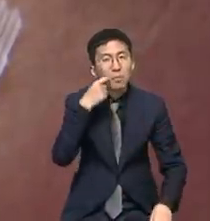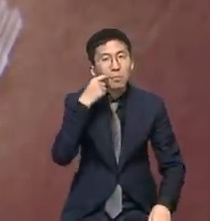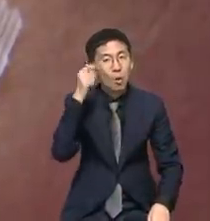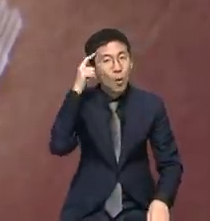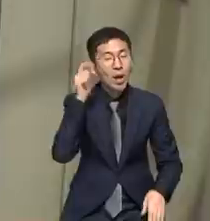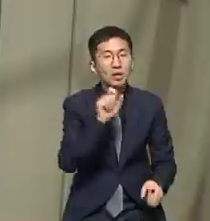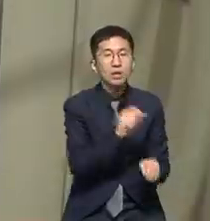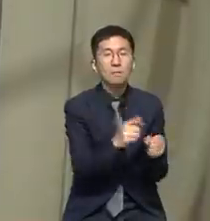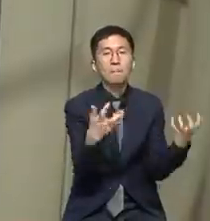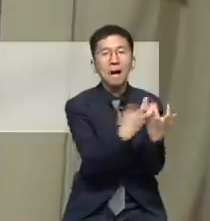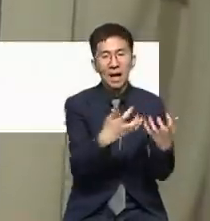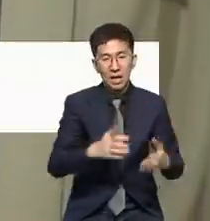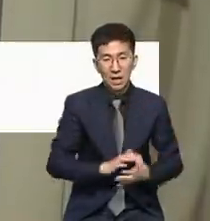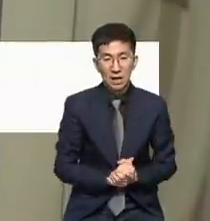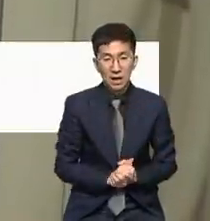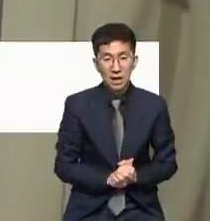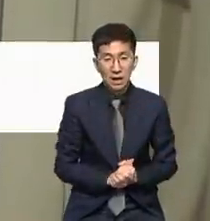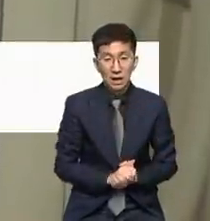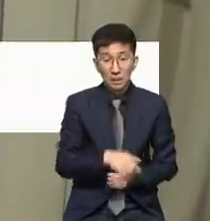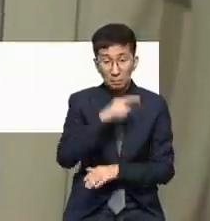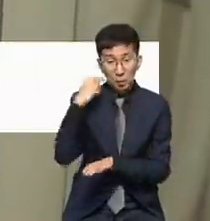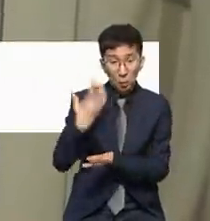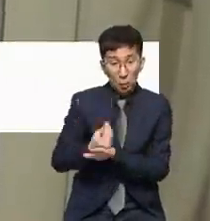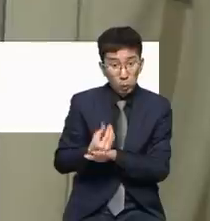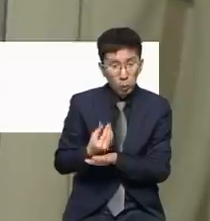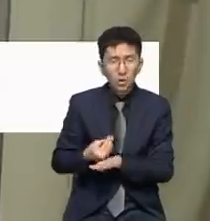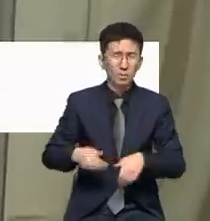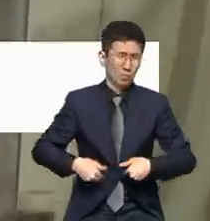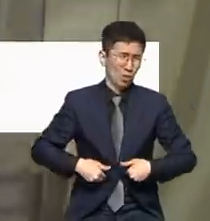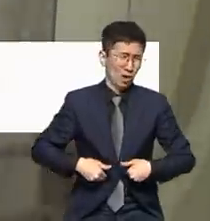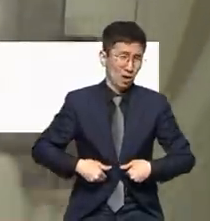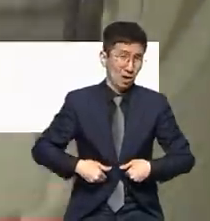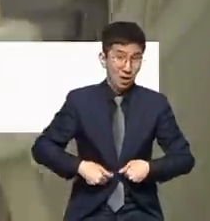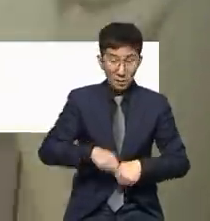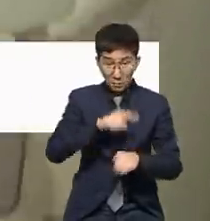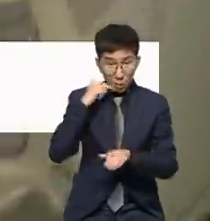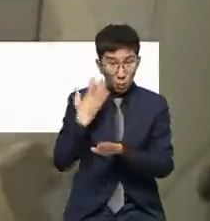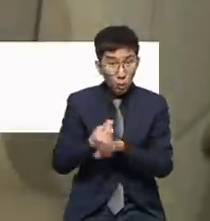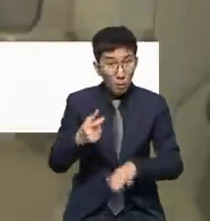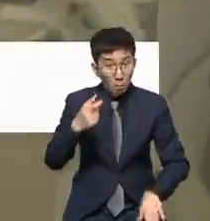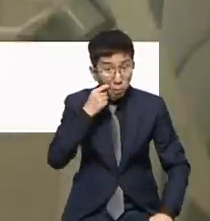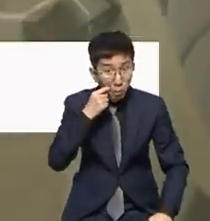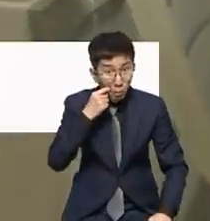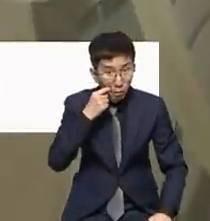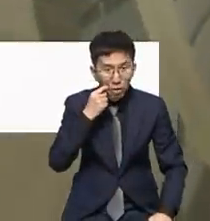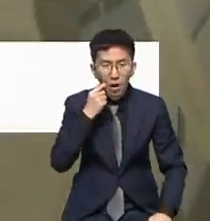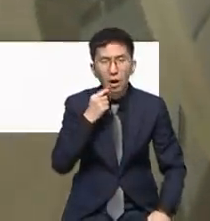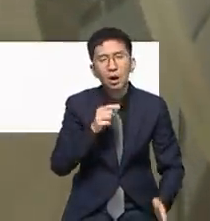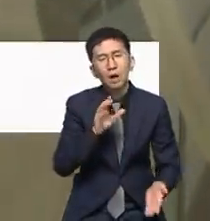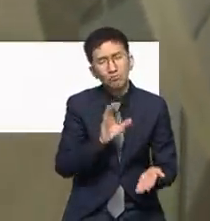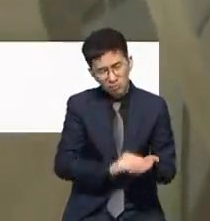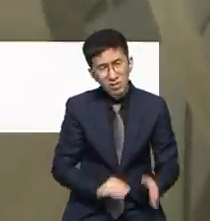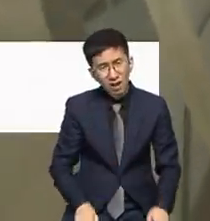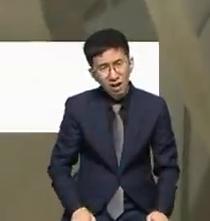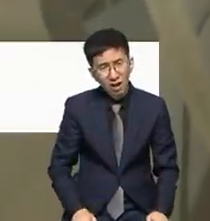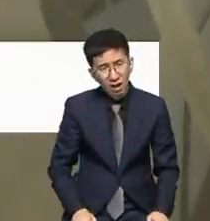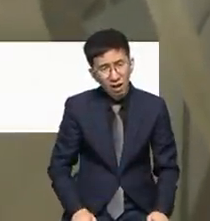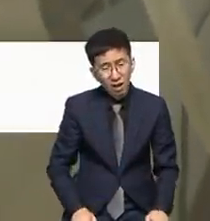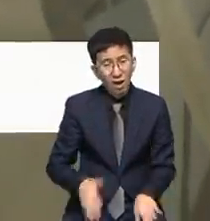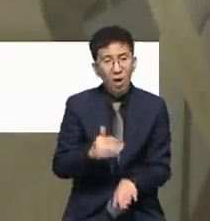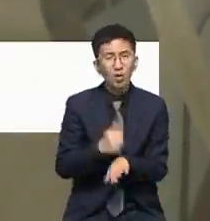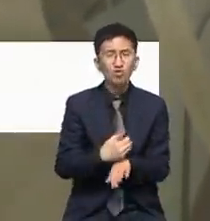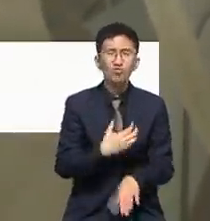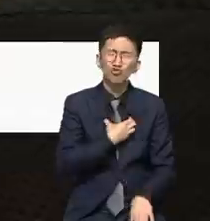상황입니다. 투석 환자가 뭐 제때 투석을 받아야 되는데 입원을 못하는 기간이 길어지다 보니 이제 좀